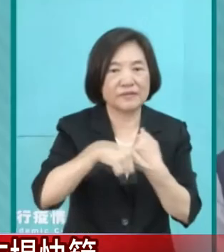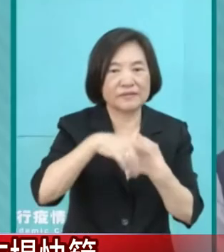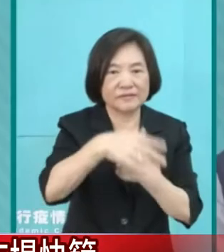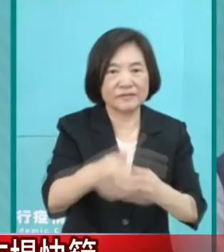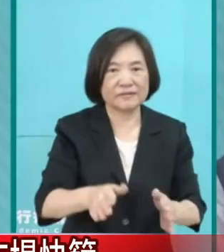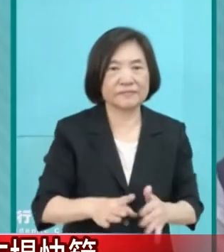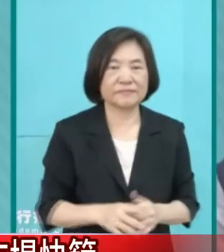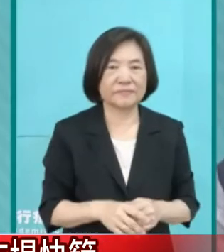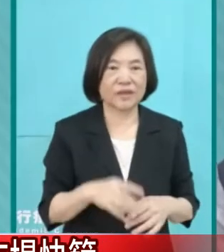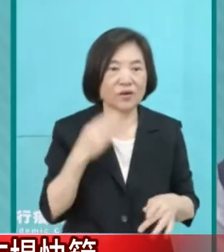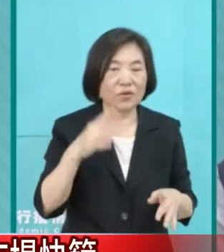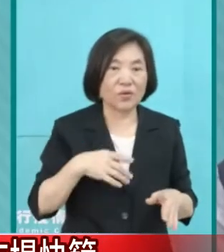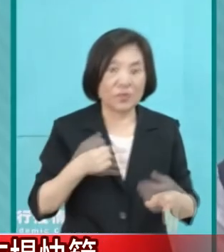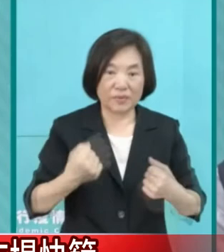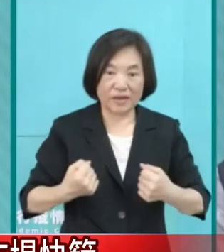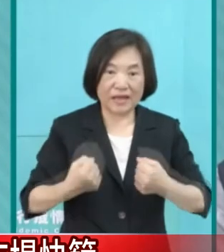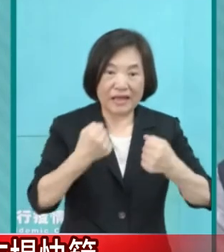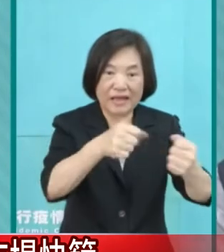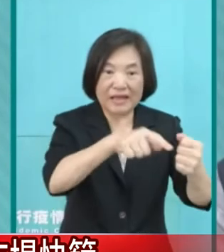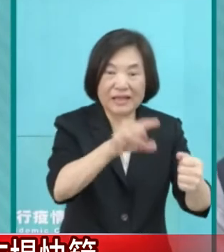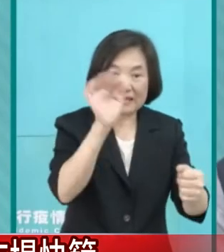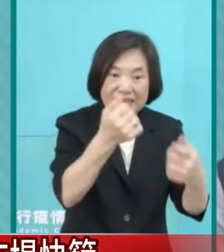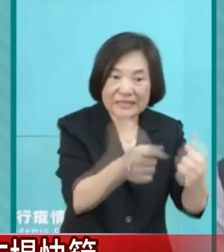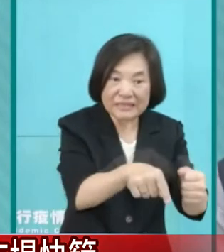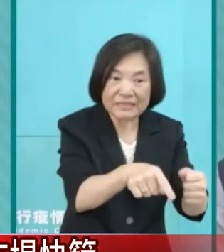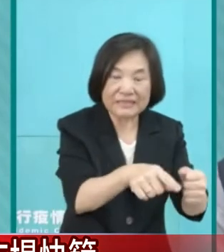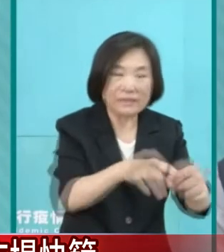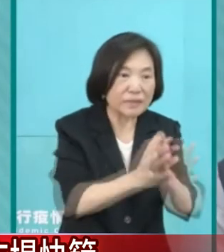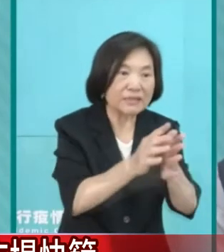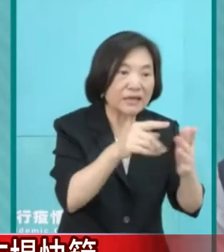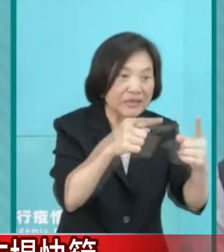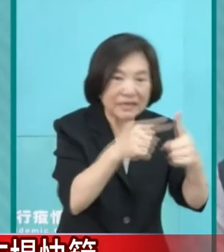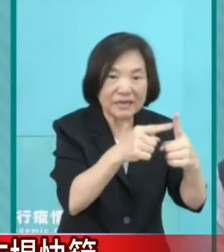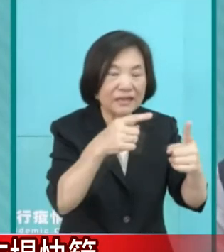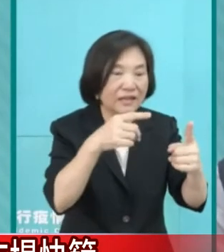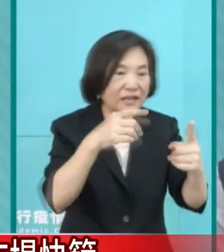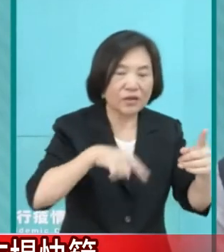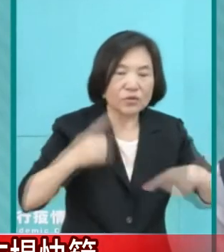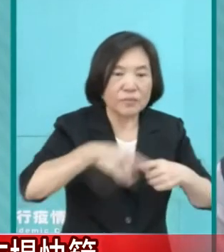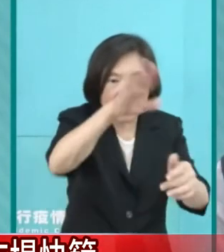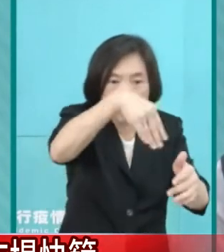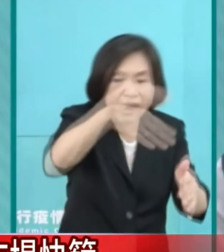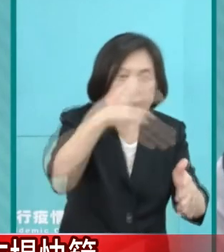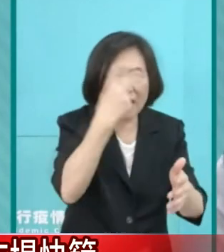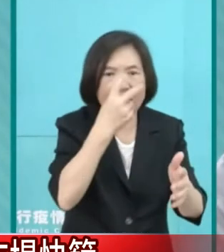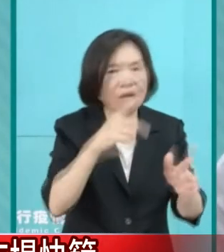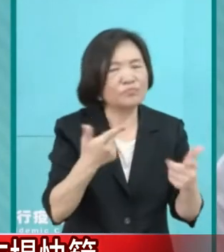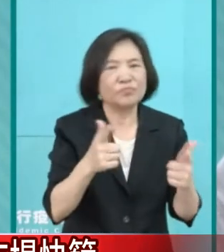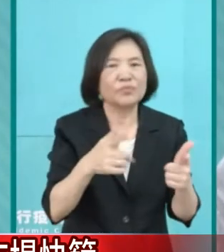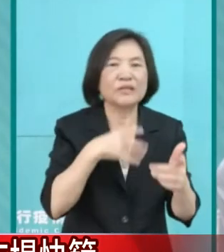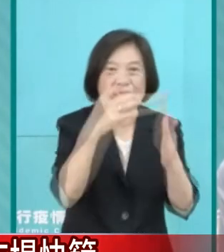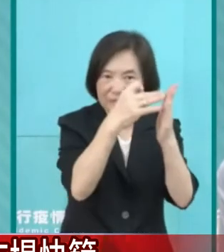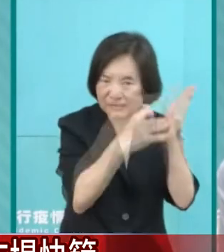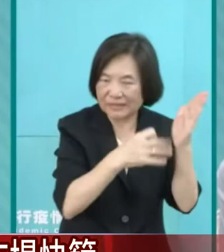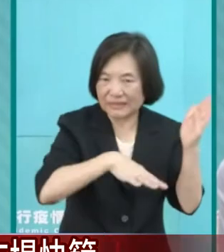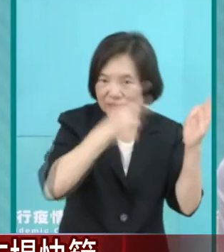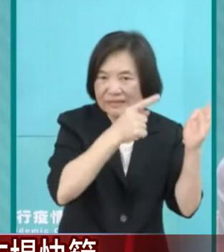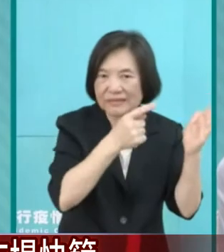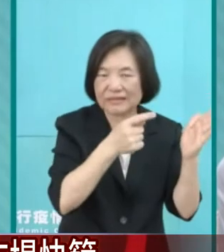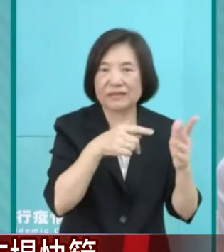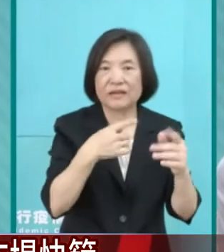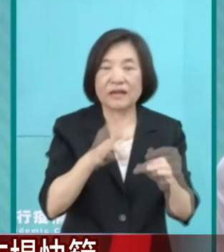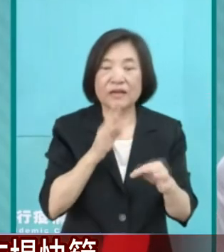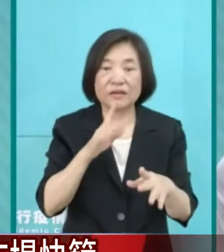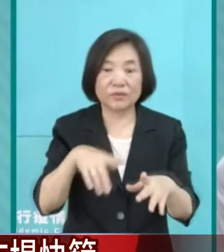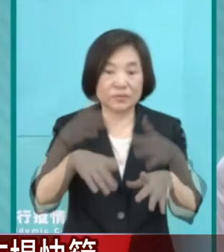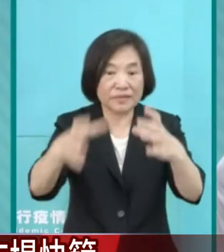办法在快筛队的时候是在现场，然后随时随机让大家进来。那快筛站本身那边有电